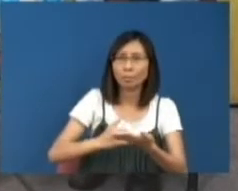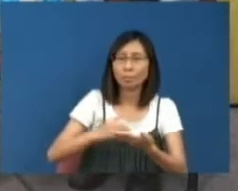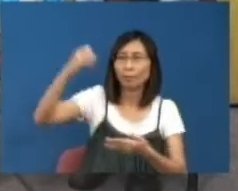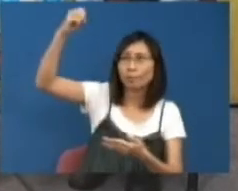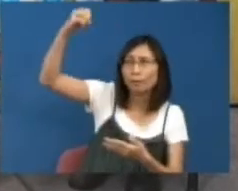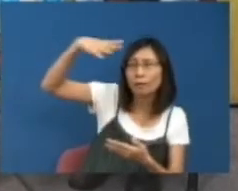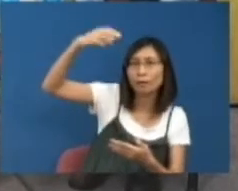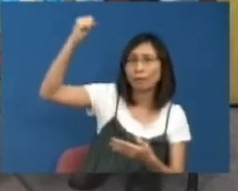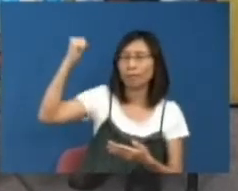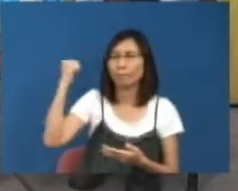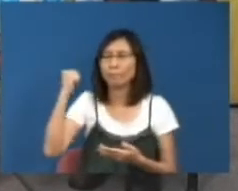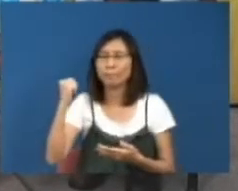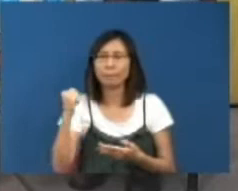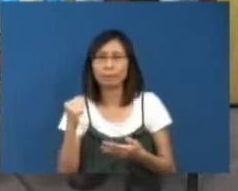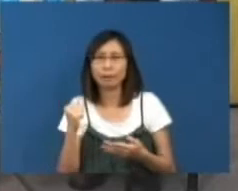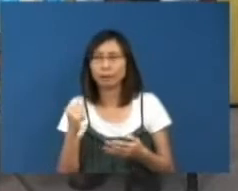能可以即係冇咁大。